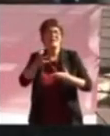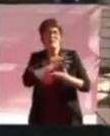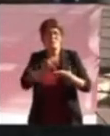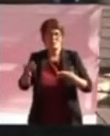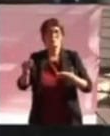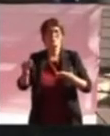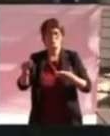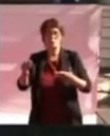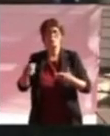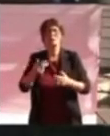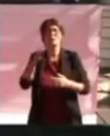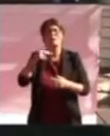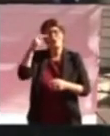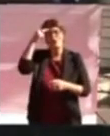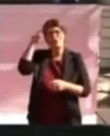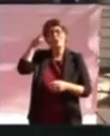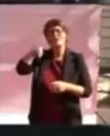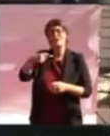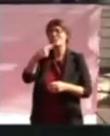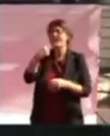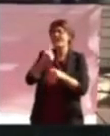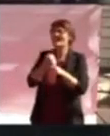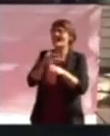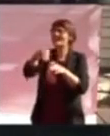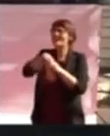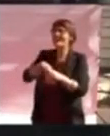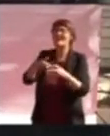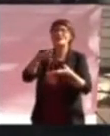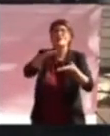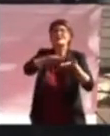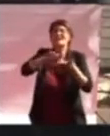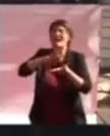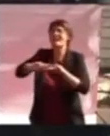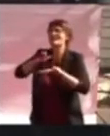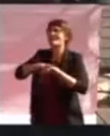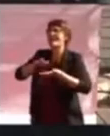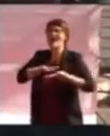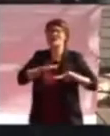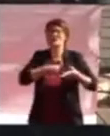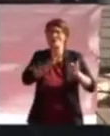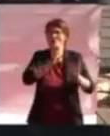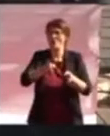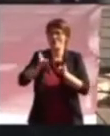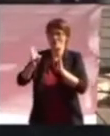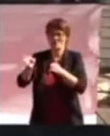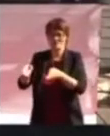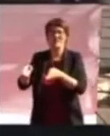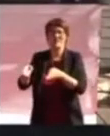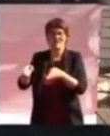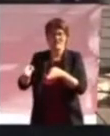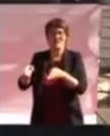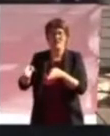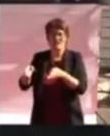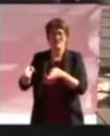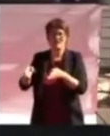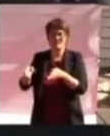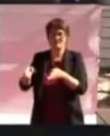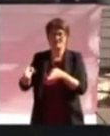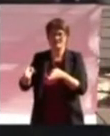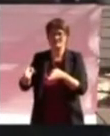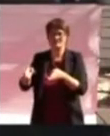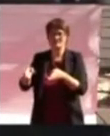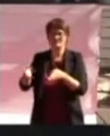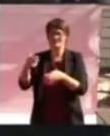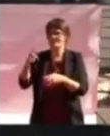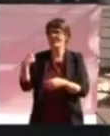che lavora alla sanificazione degli ospedali che ultimamente era un argomento rimasto indietro